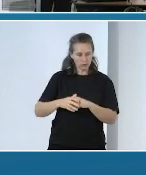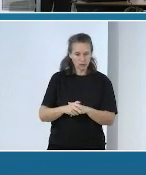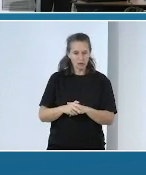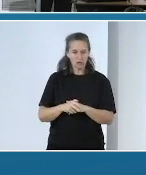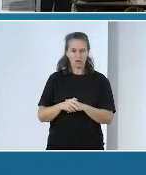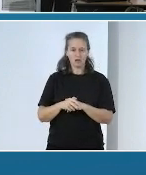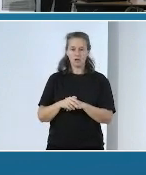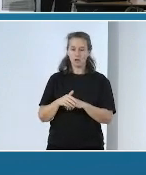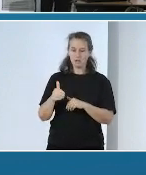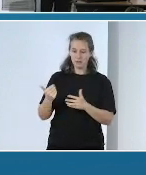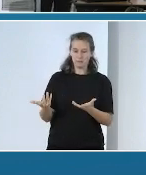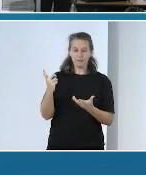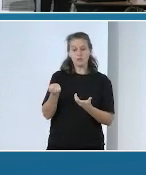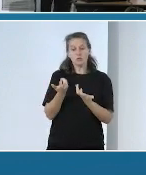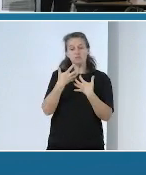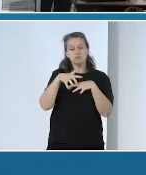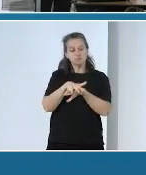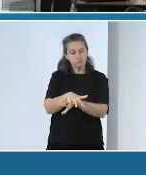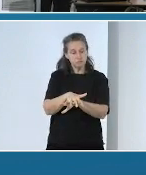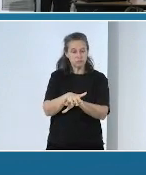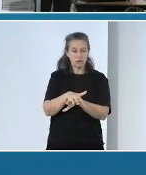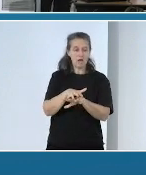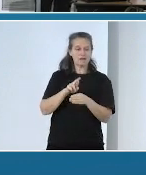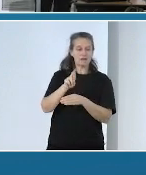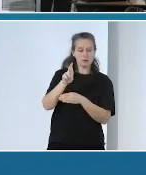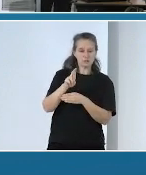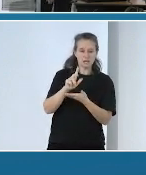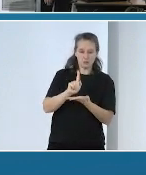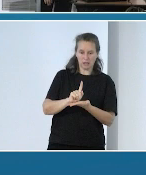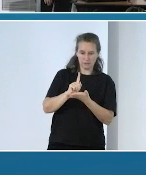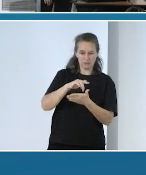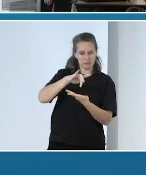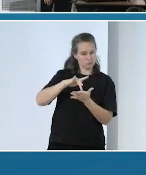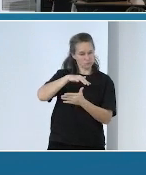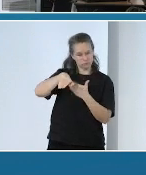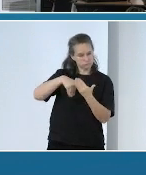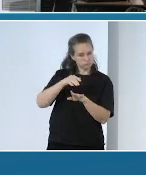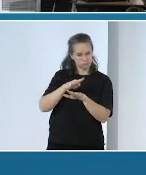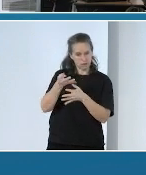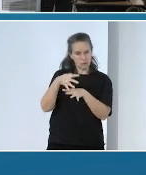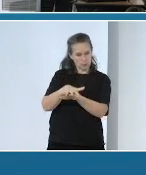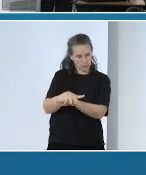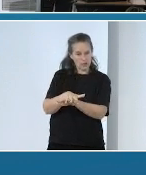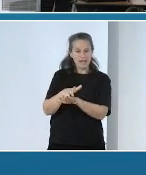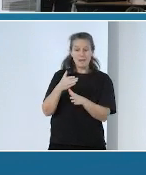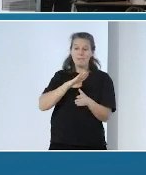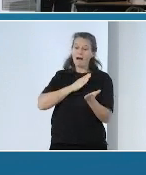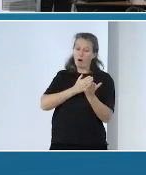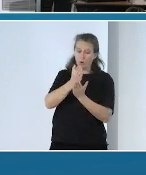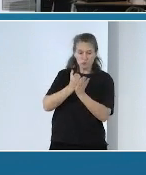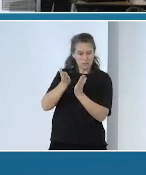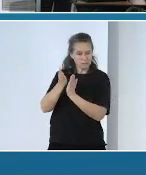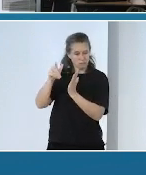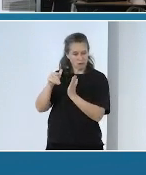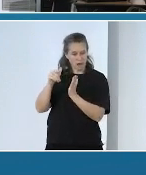il est intriqué aussi avec le référentiel gravitaire. Et c'est grâce à l'orientation